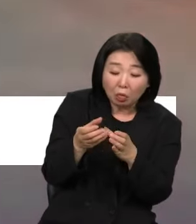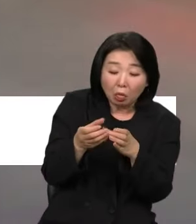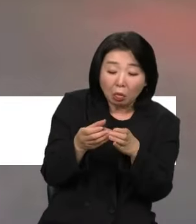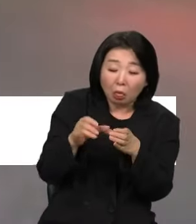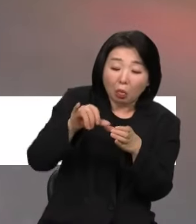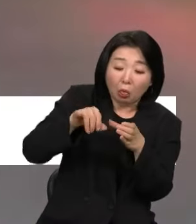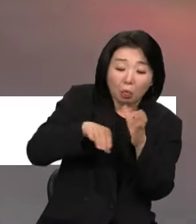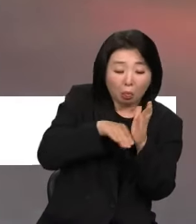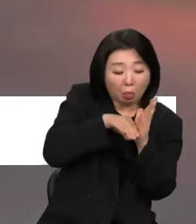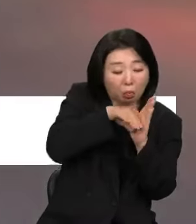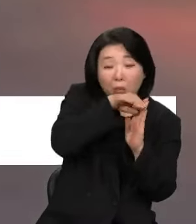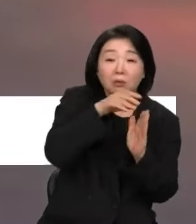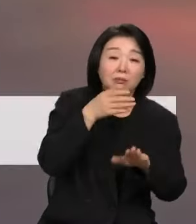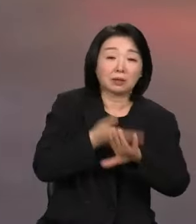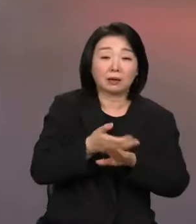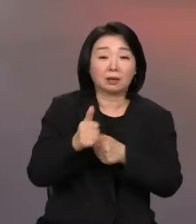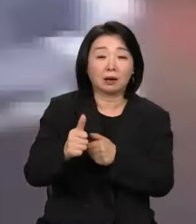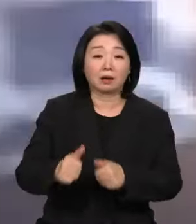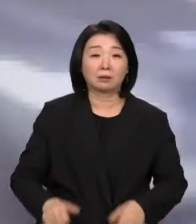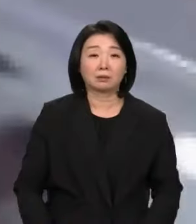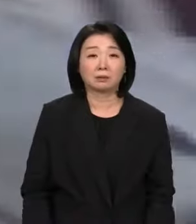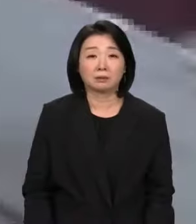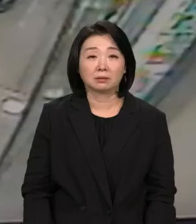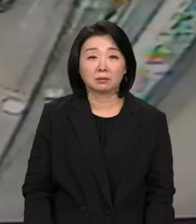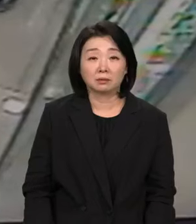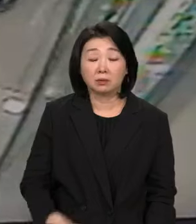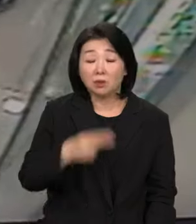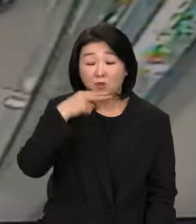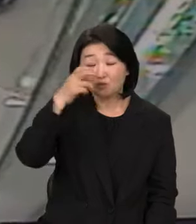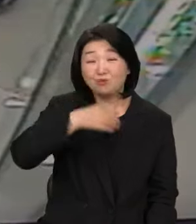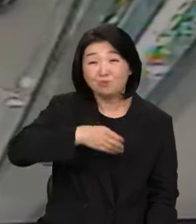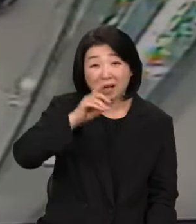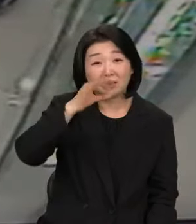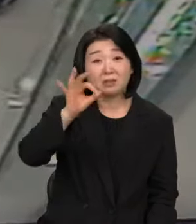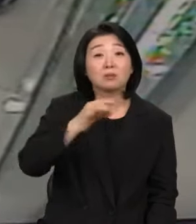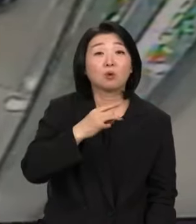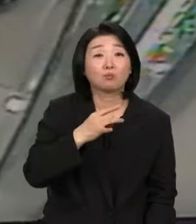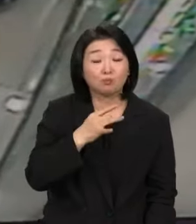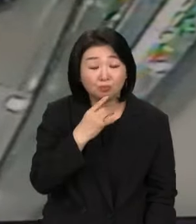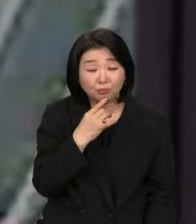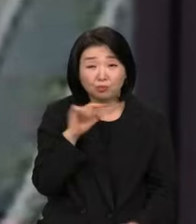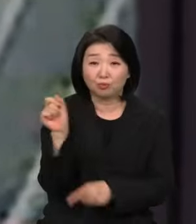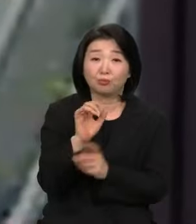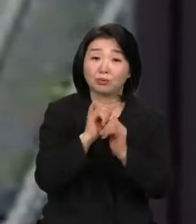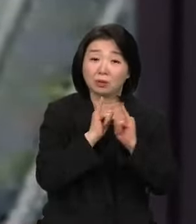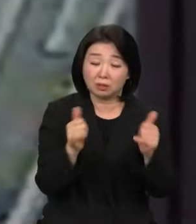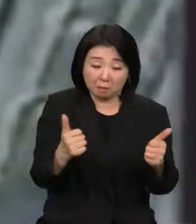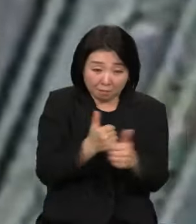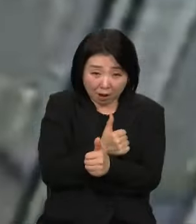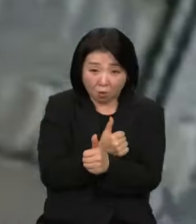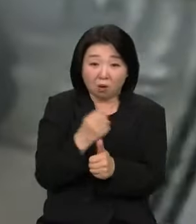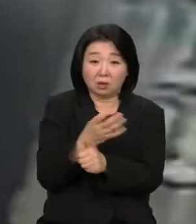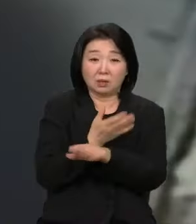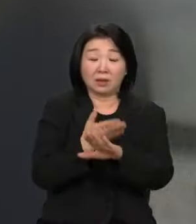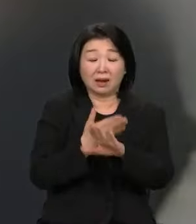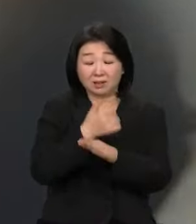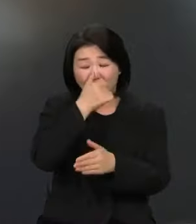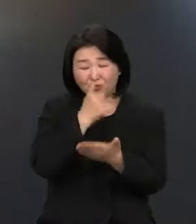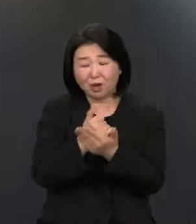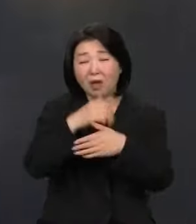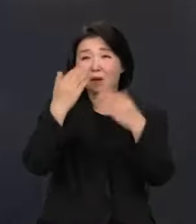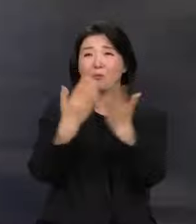따라 양이 달라집니다 김씨는 현재까지 술 를 마신 사실만 인정할뿐 운전자 바꿔치기 등 다른 혐의는